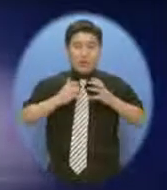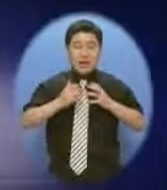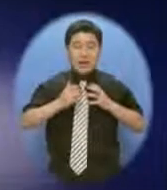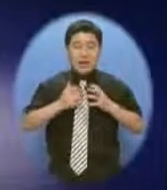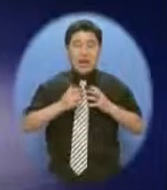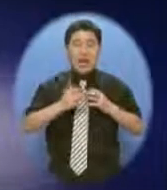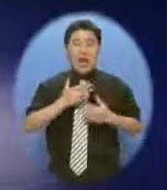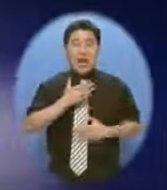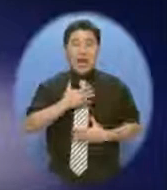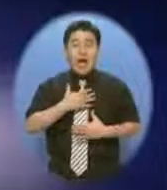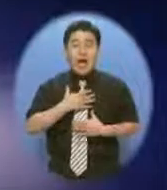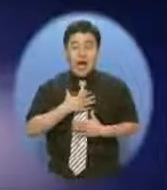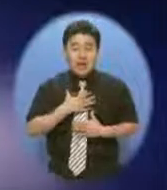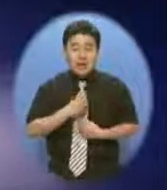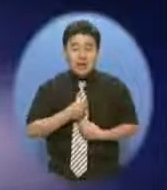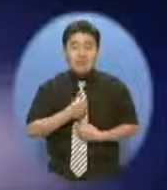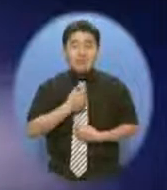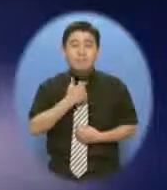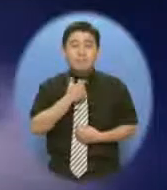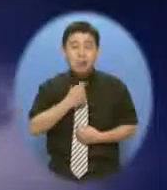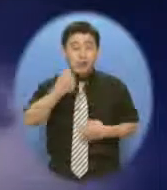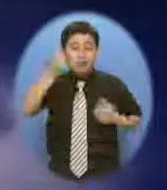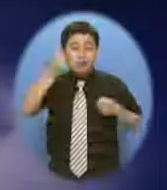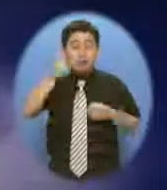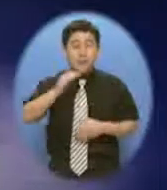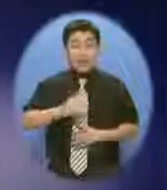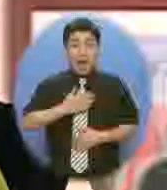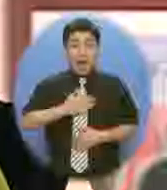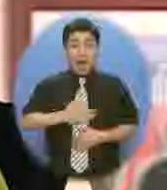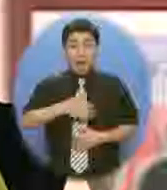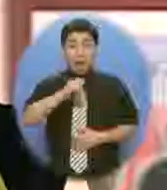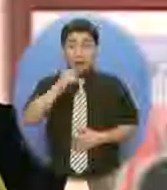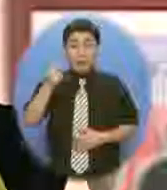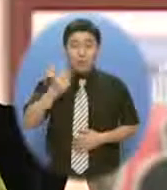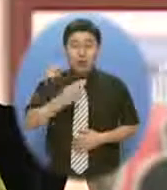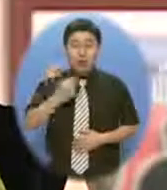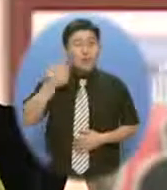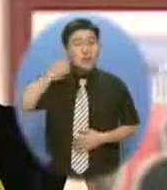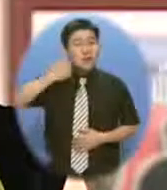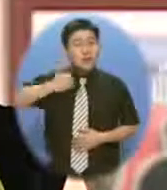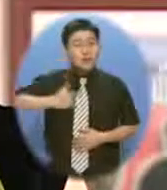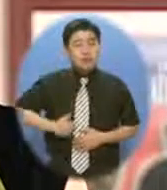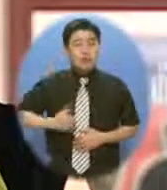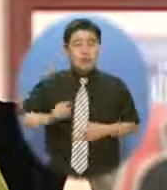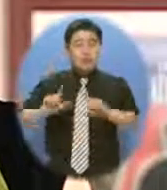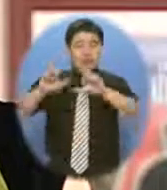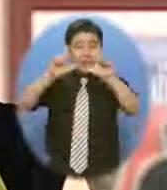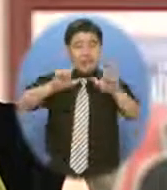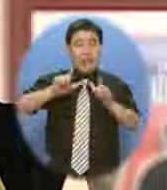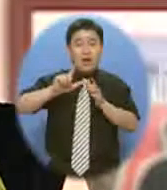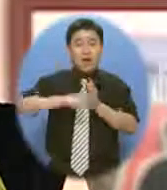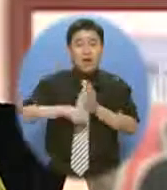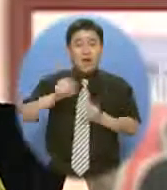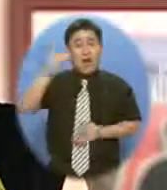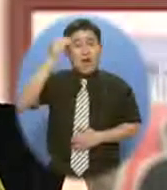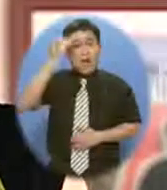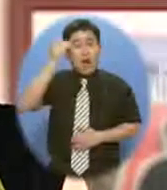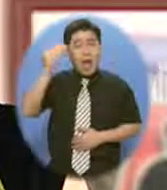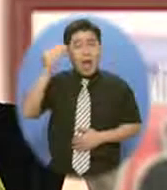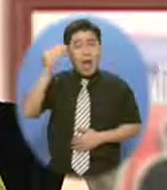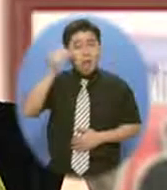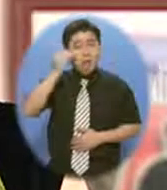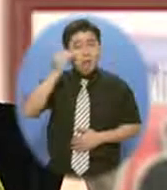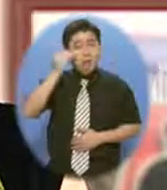기원하는 그러한 춤이라고 저는 알고 있고요. 중국에서 생활을 할 때 한국의